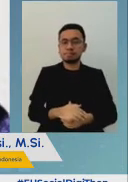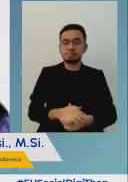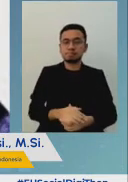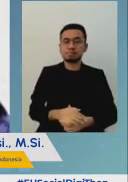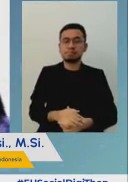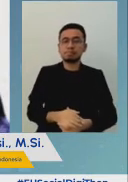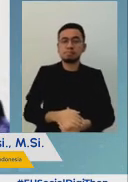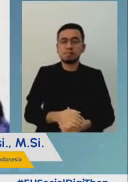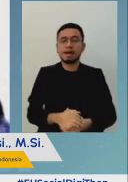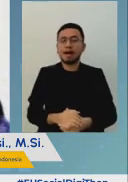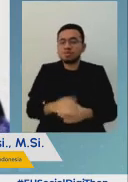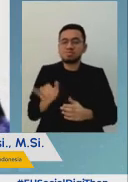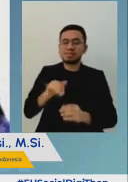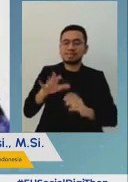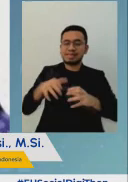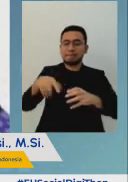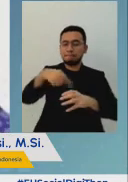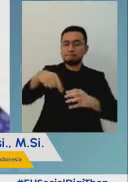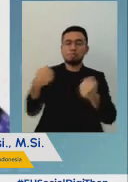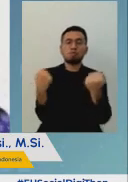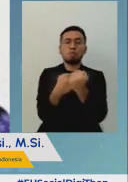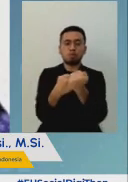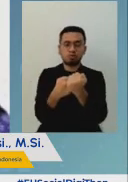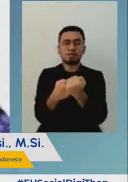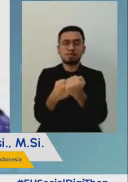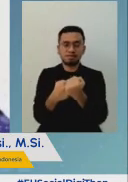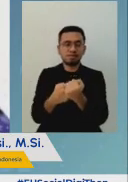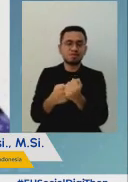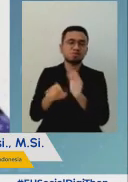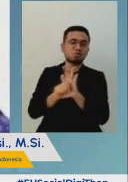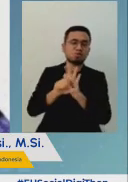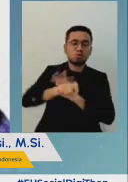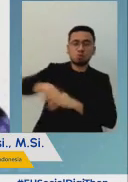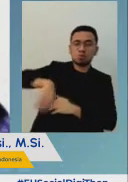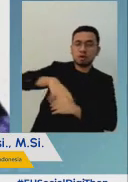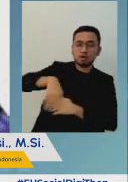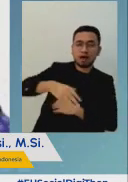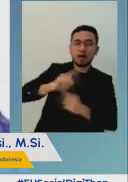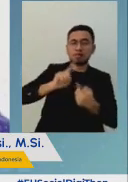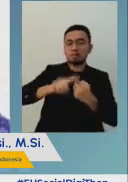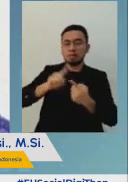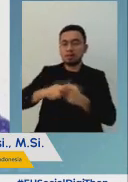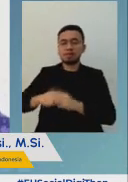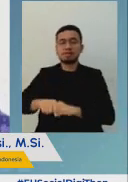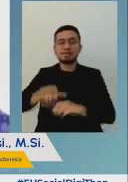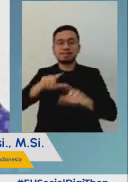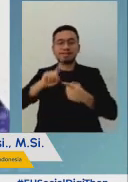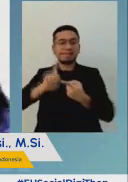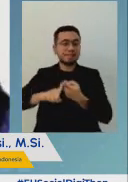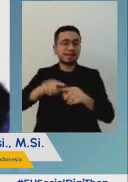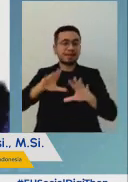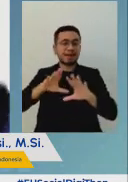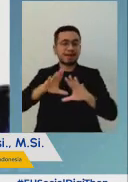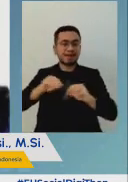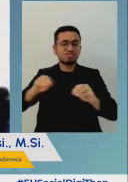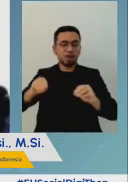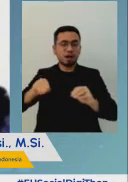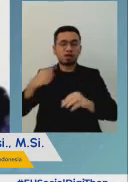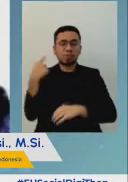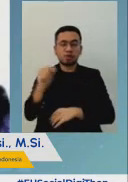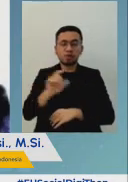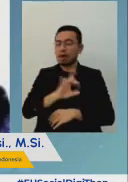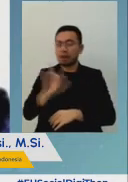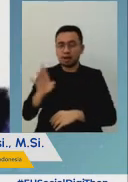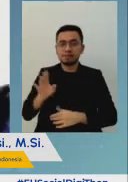tim pendukung lah gitu di balik kita, gitu ya, bisa itu keluarga kita, teman-teman kita, orang kantor dan lain sebagainya. Jika semakin